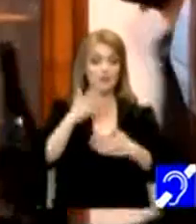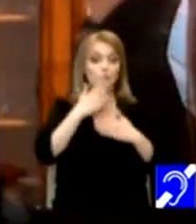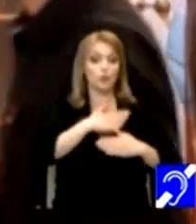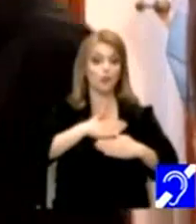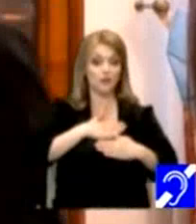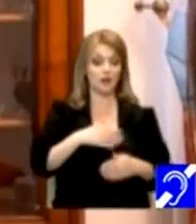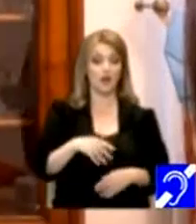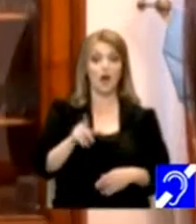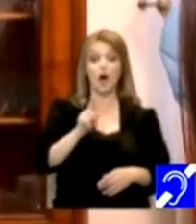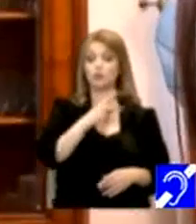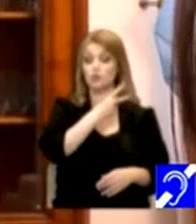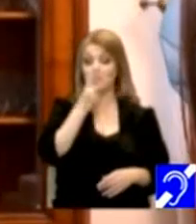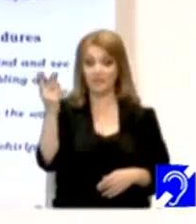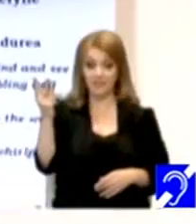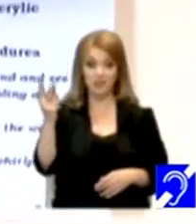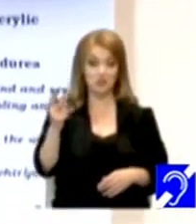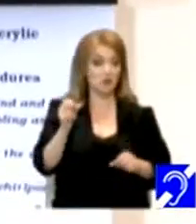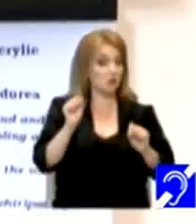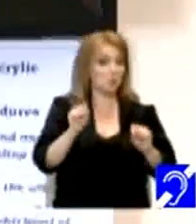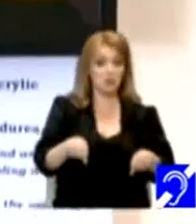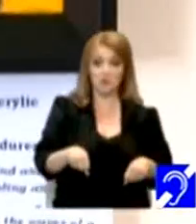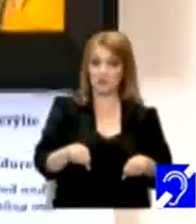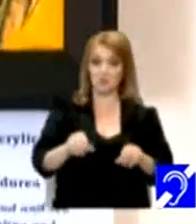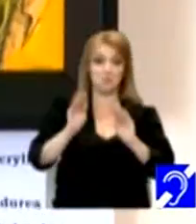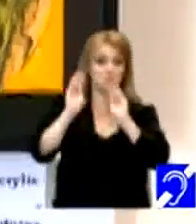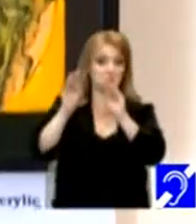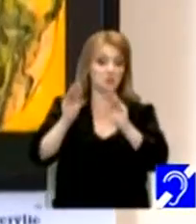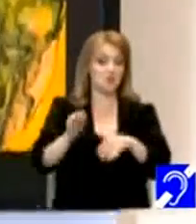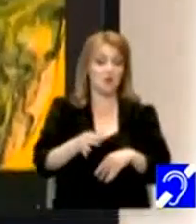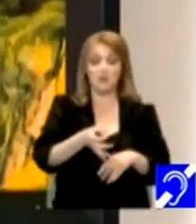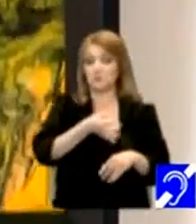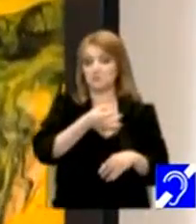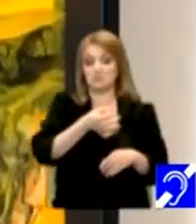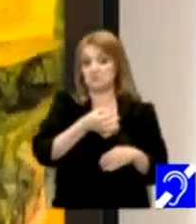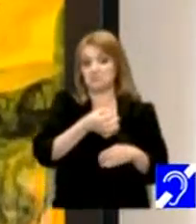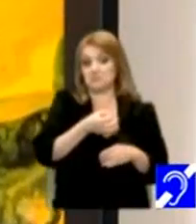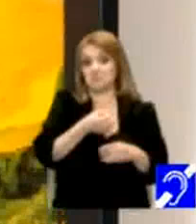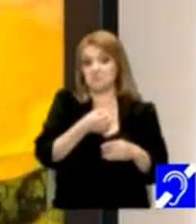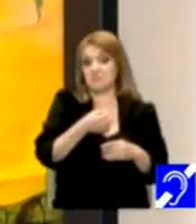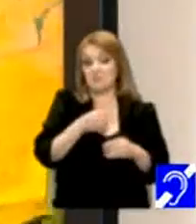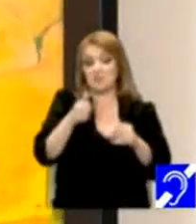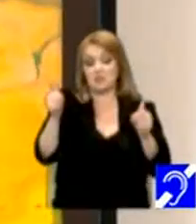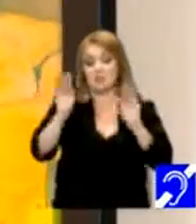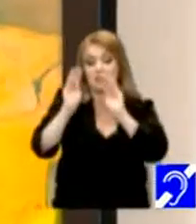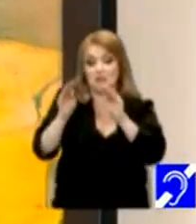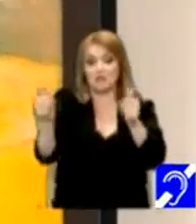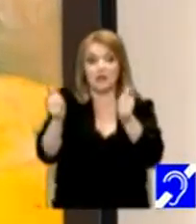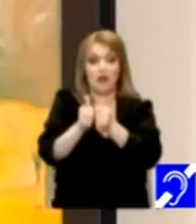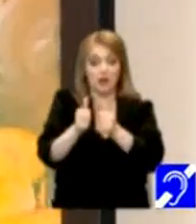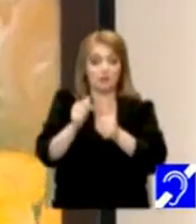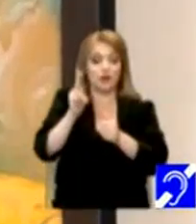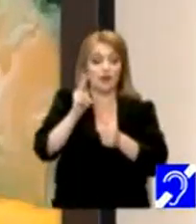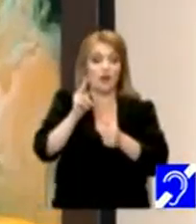aici expuse, sunt lucrări care ar putea sta pe orice simez alături de artiștii profesioniști. Se vede că este o pictoriță